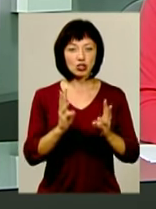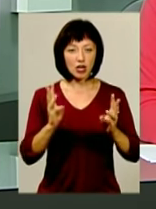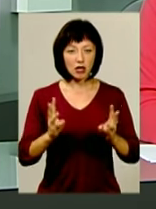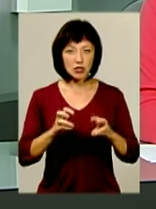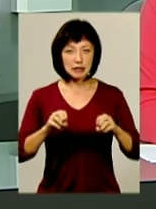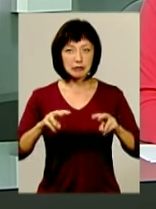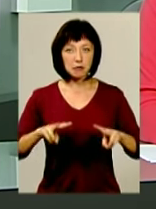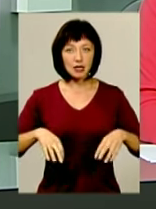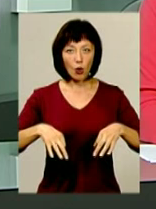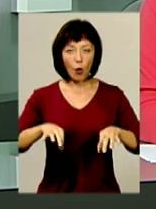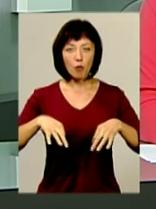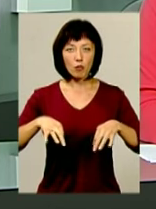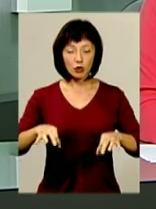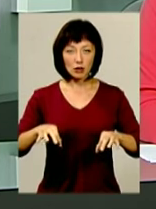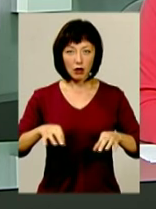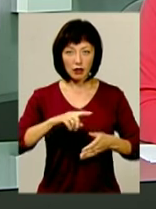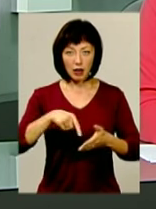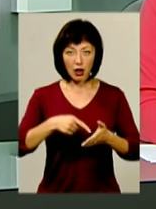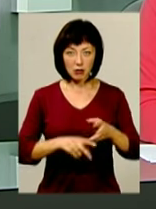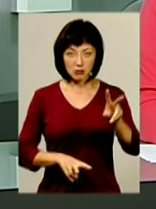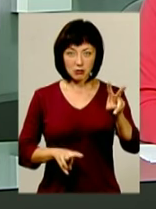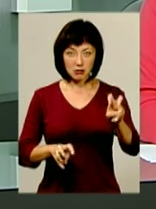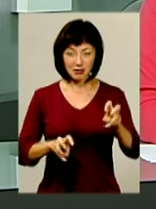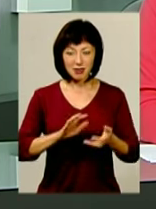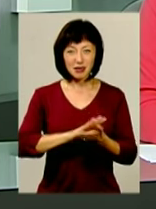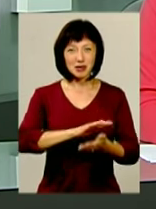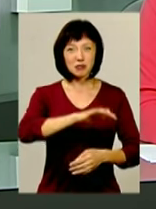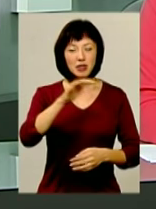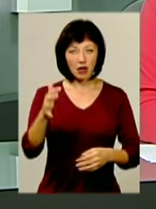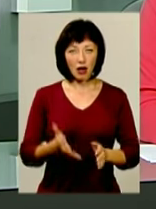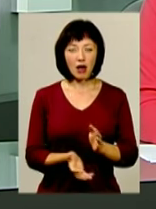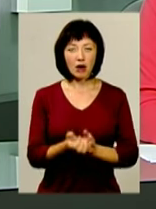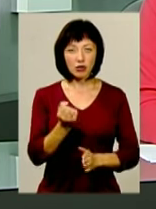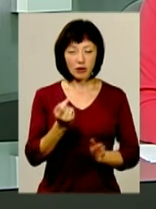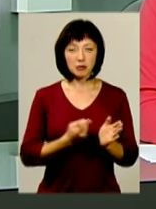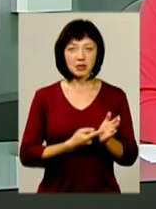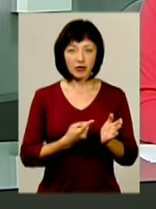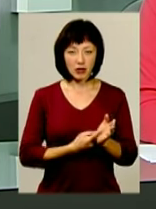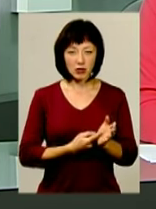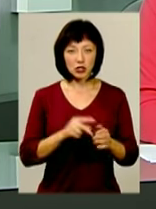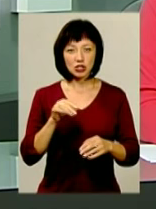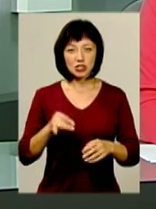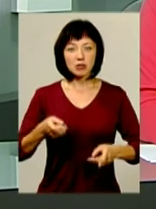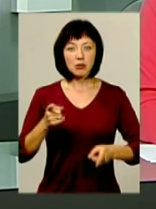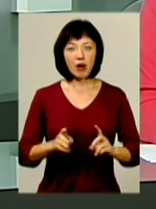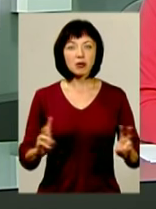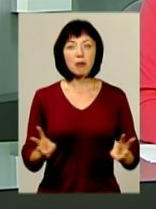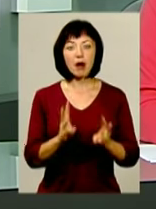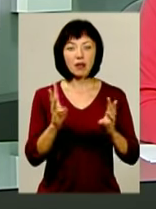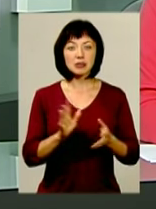підприємства «Спецкомунтранс», де розташований полігон твердих відходів, рятувальники підтвердили. Та чи справді палало